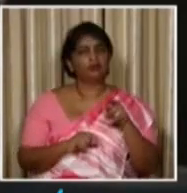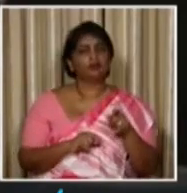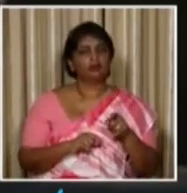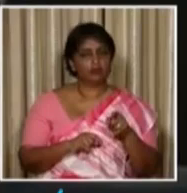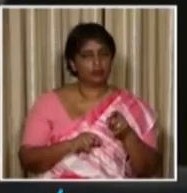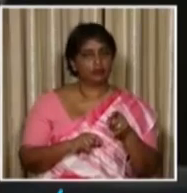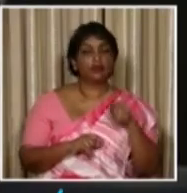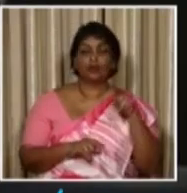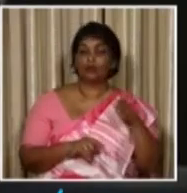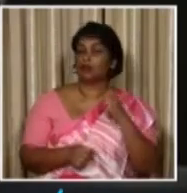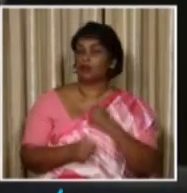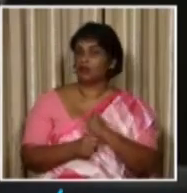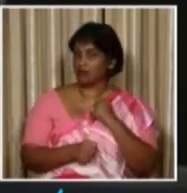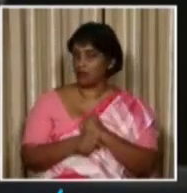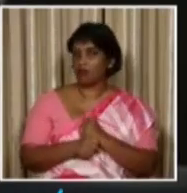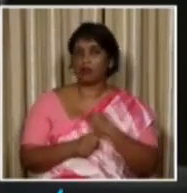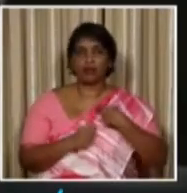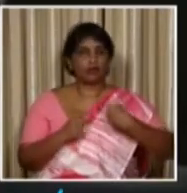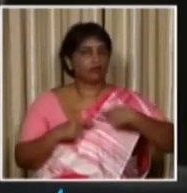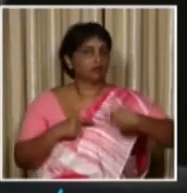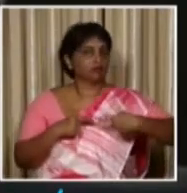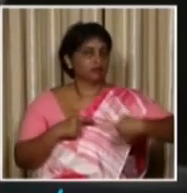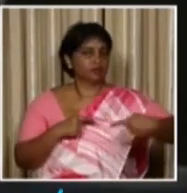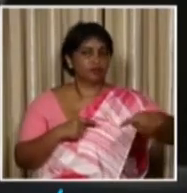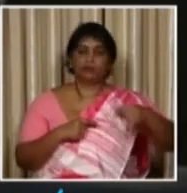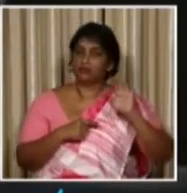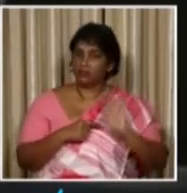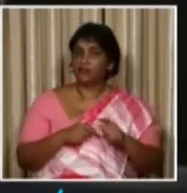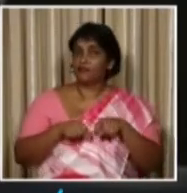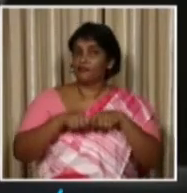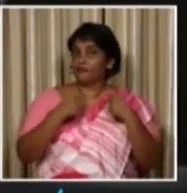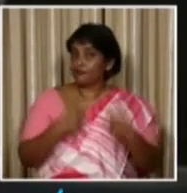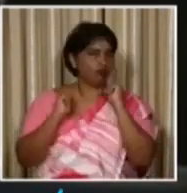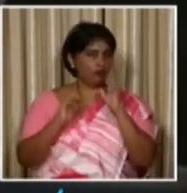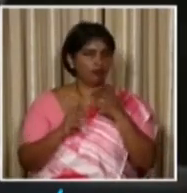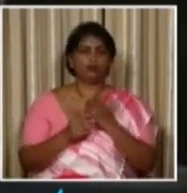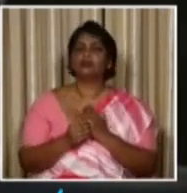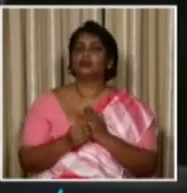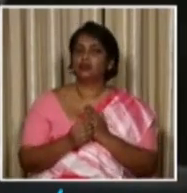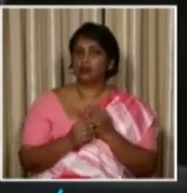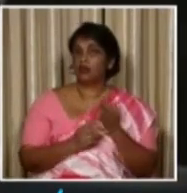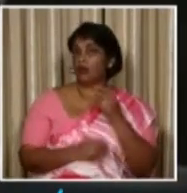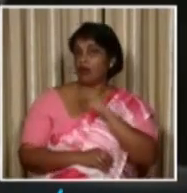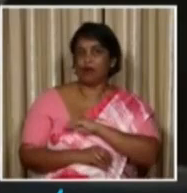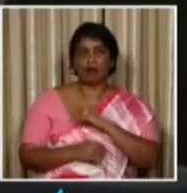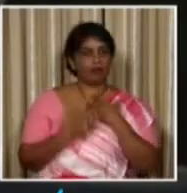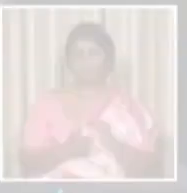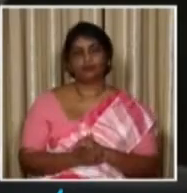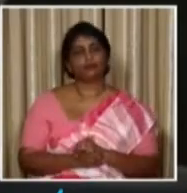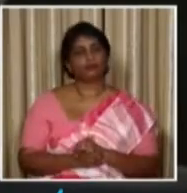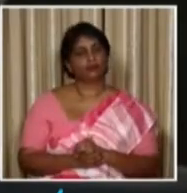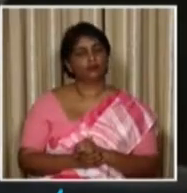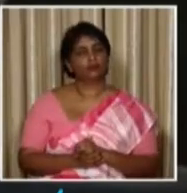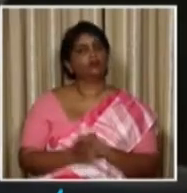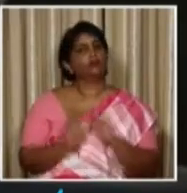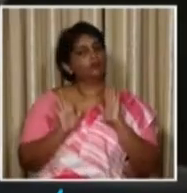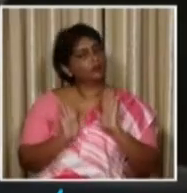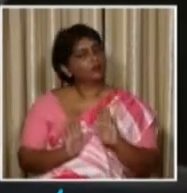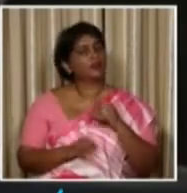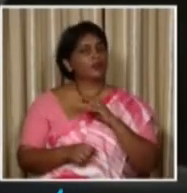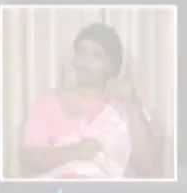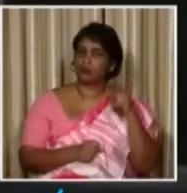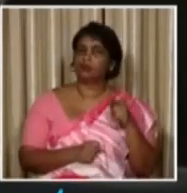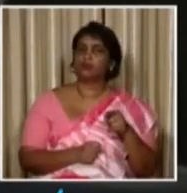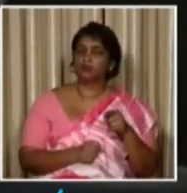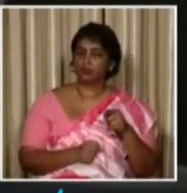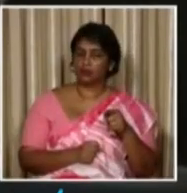වුණත් මේ ආණ්ඩුවකට එදිනෙදා පවත්වාගෙන යාමේ වියදම් දරන්න ප්‍රමාණවත් ආදායමක් ලැබෙන්නේ නැහැ කිය. කිසිම